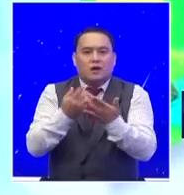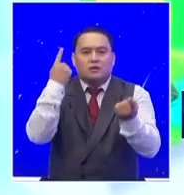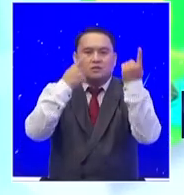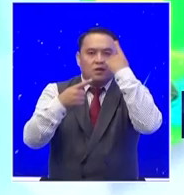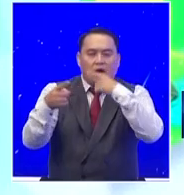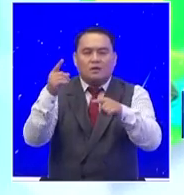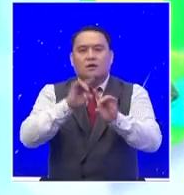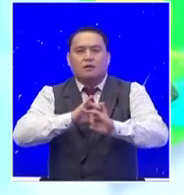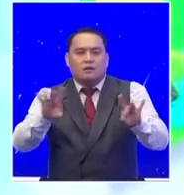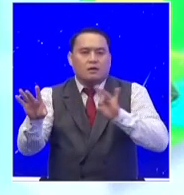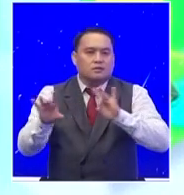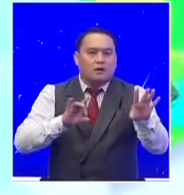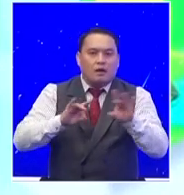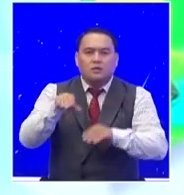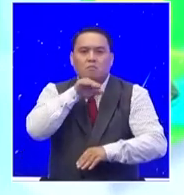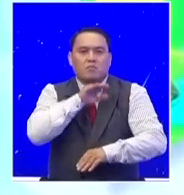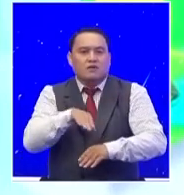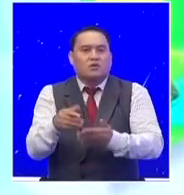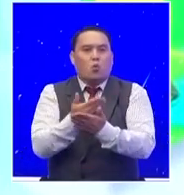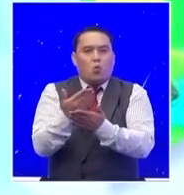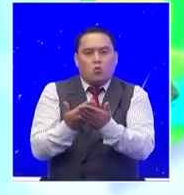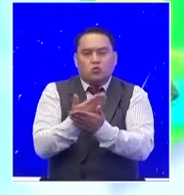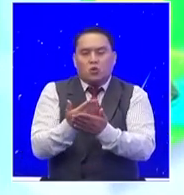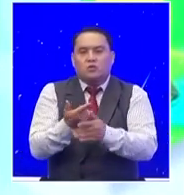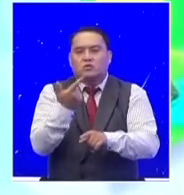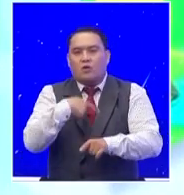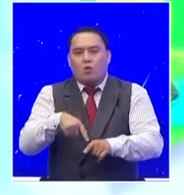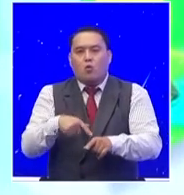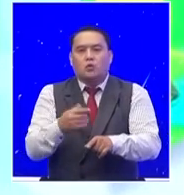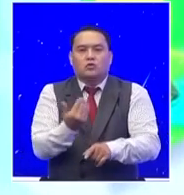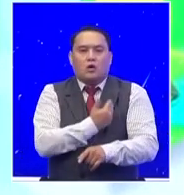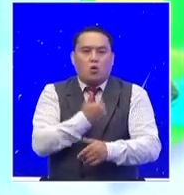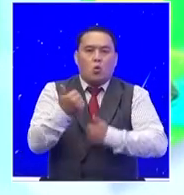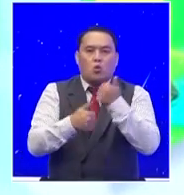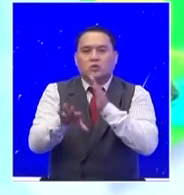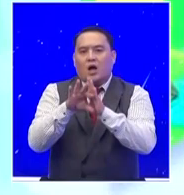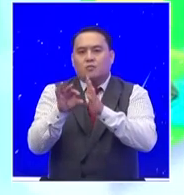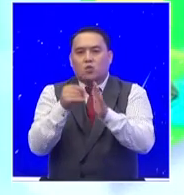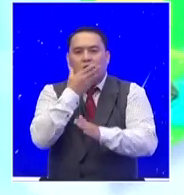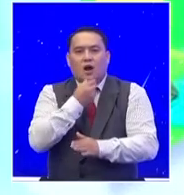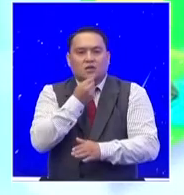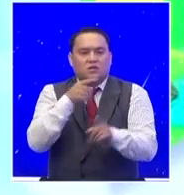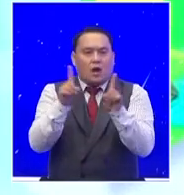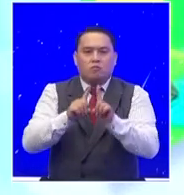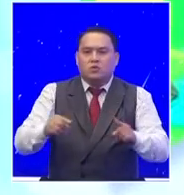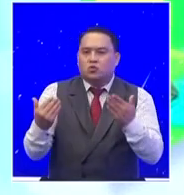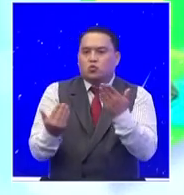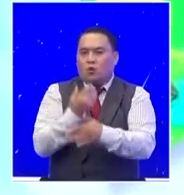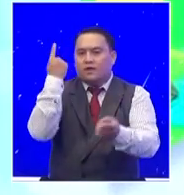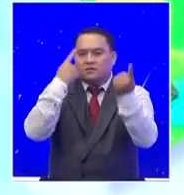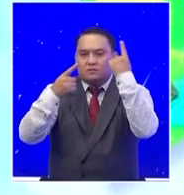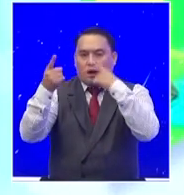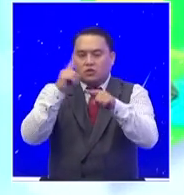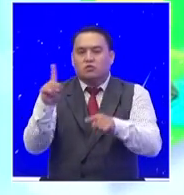и рассказам, нарисованные профессиональными художниками. Те, в свою очередь, также прошли конкурсный отбор. Сказки совершенно нового сочинения,